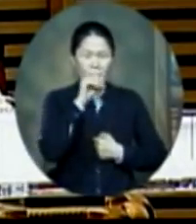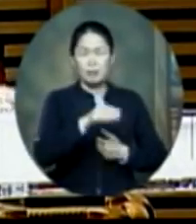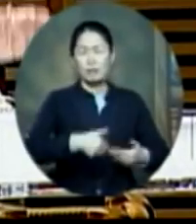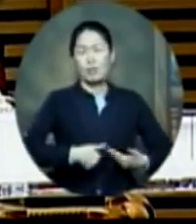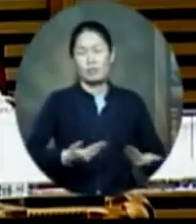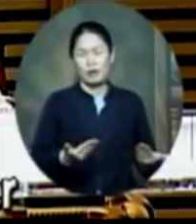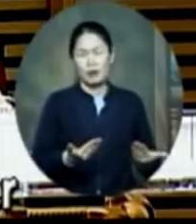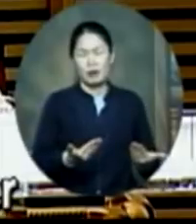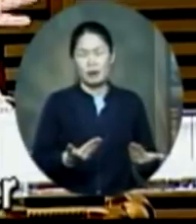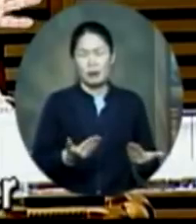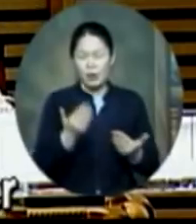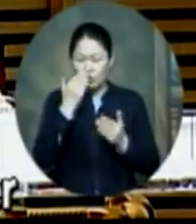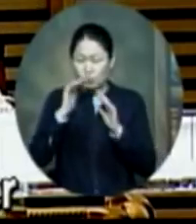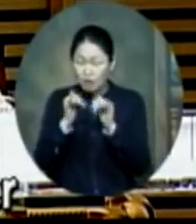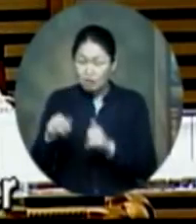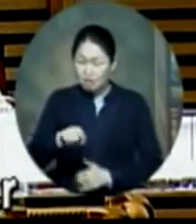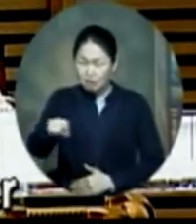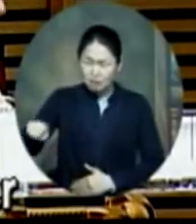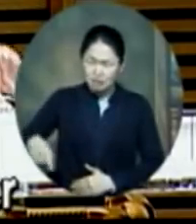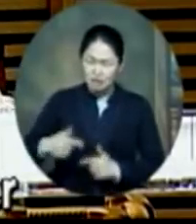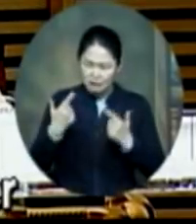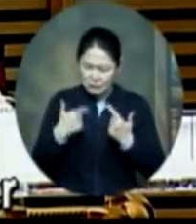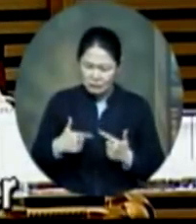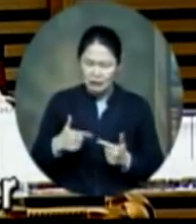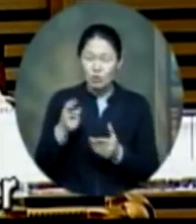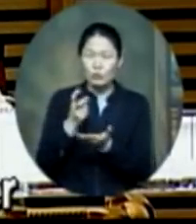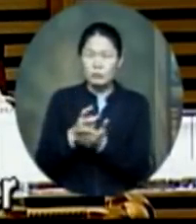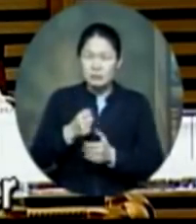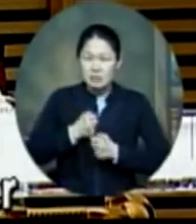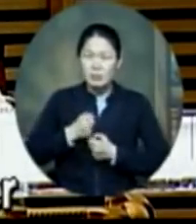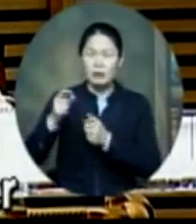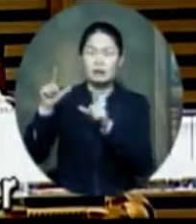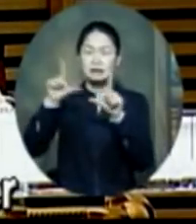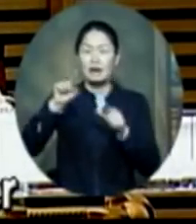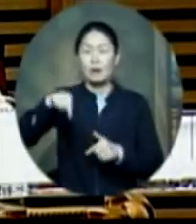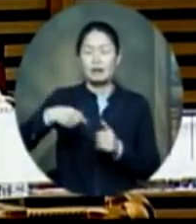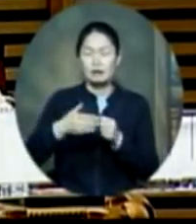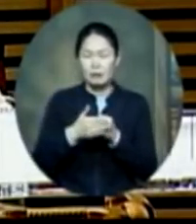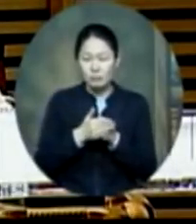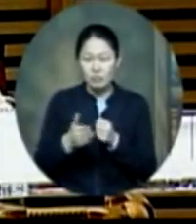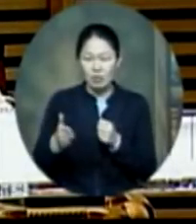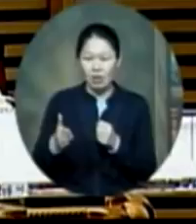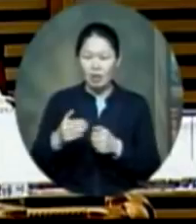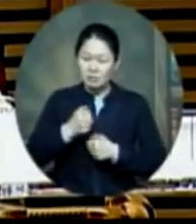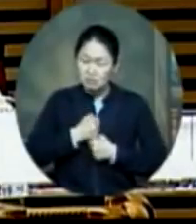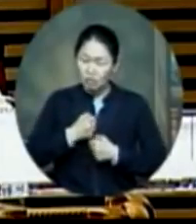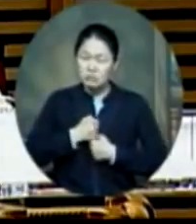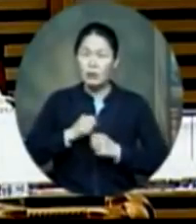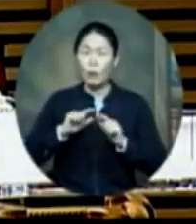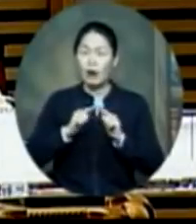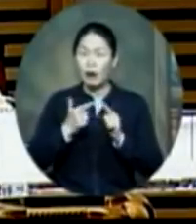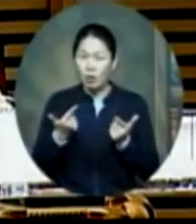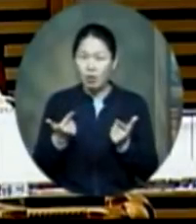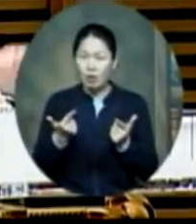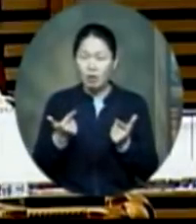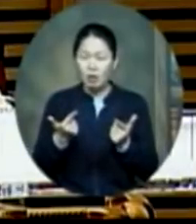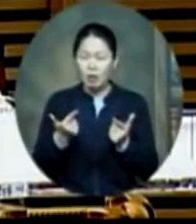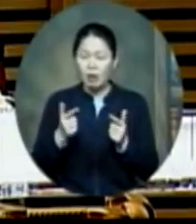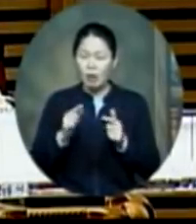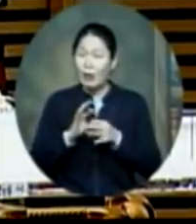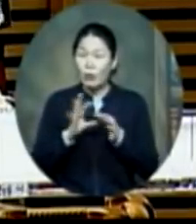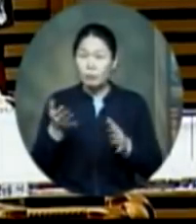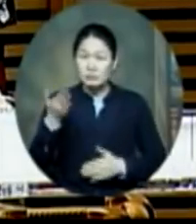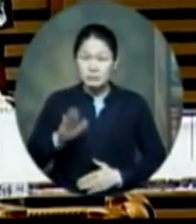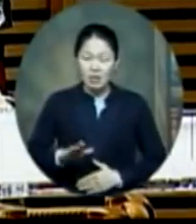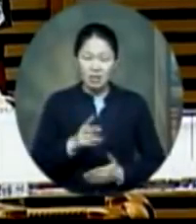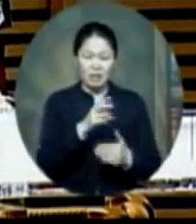뭐 유대인들이야 늘 율법을 지키며 살아왔으니까 뭐 지켜도 안 지켜도 상관이 없겠지만 이방인들에게는